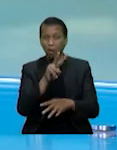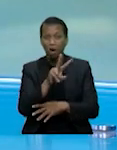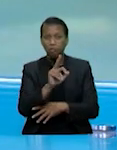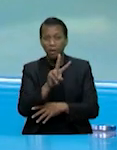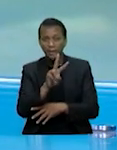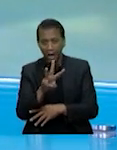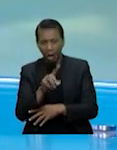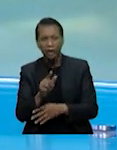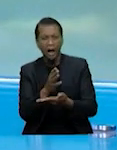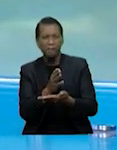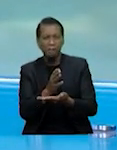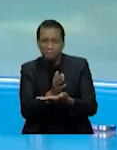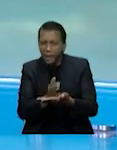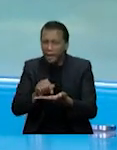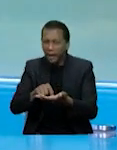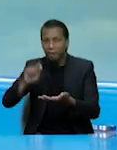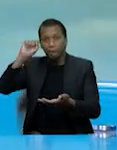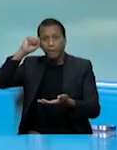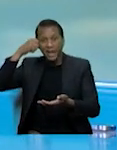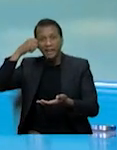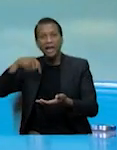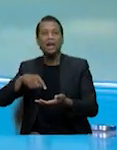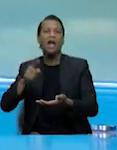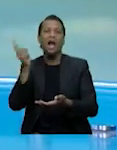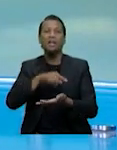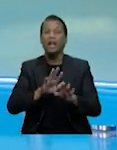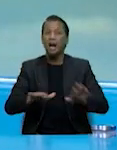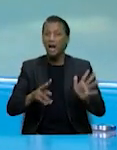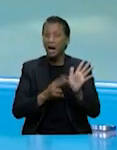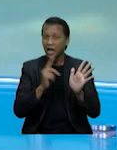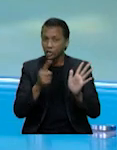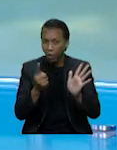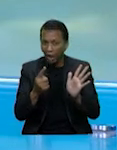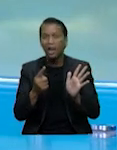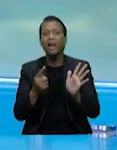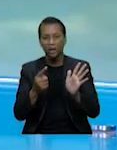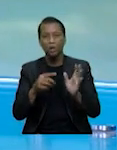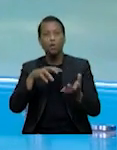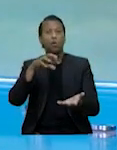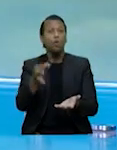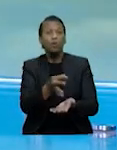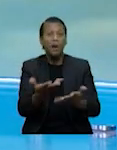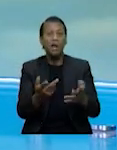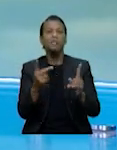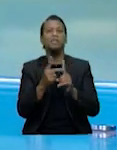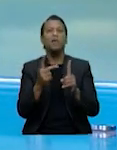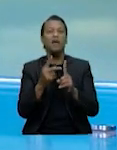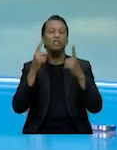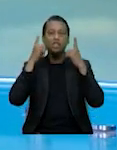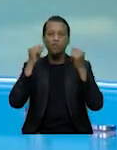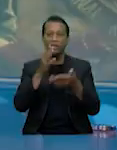Nasional 2023 ini menjadi bagian dari peringatan Hari Anak Nasional yang akan digelar di Kota Semarang, Jawa